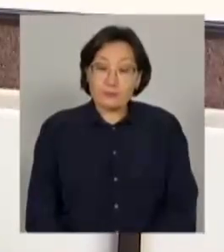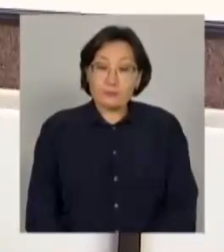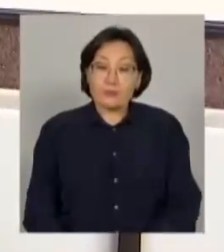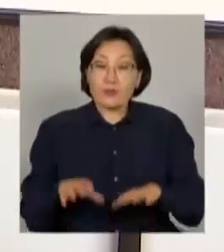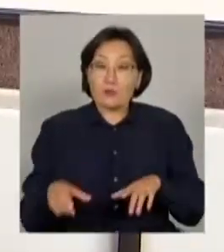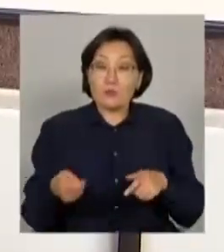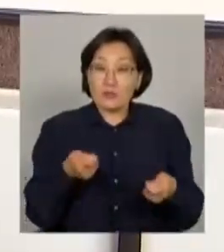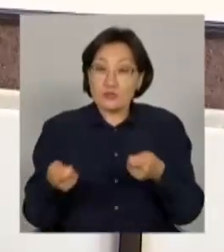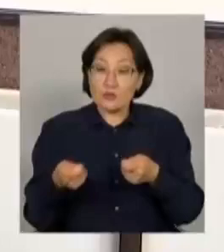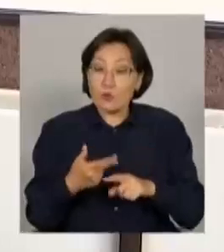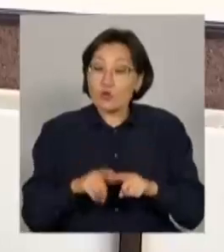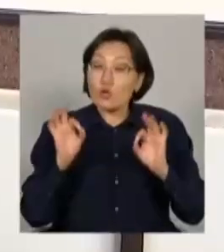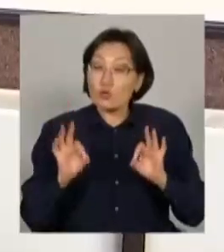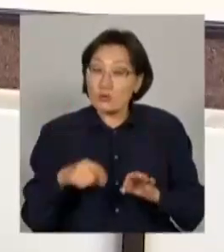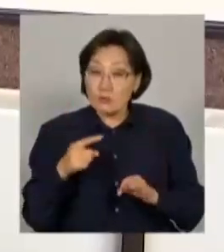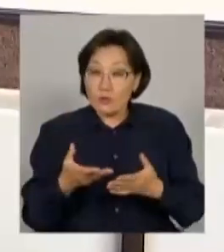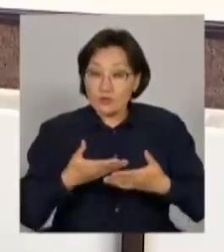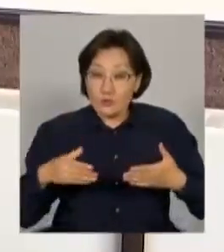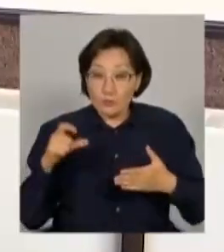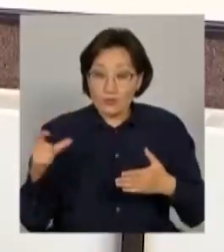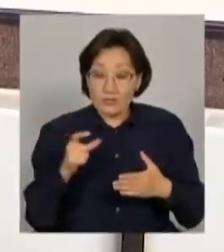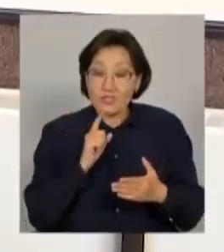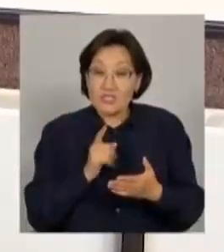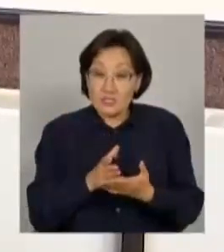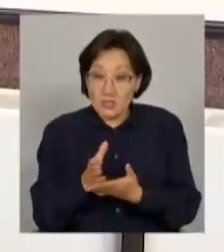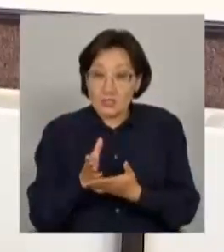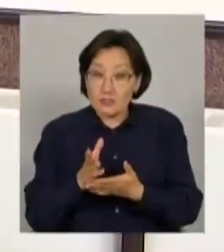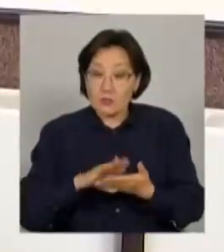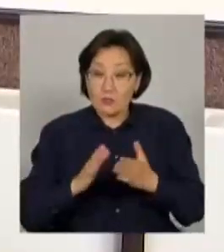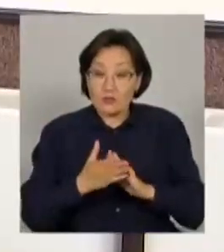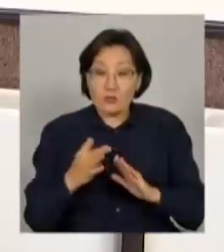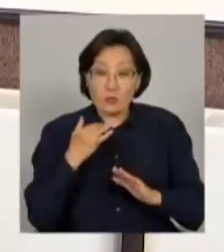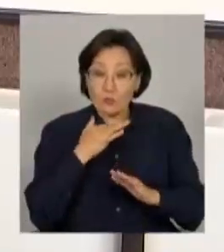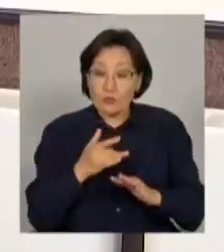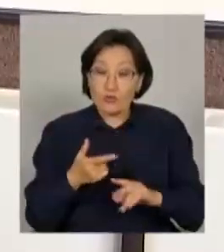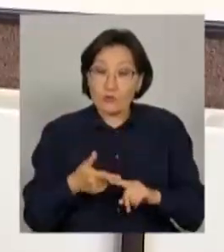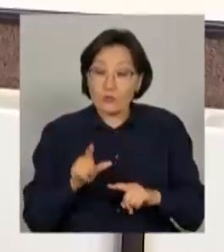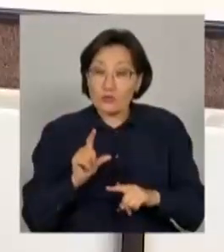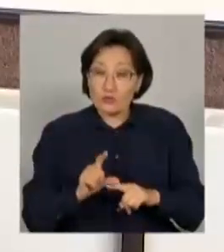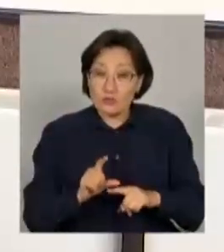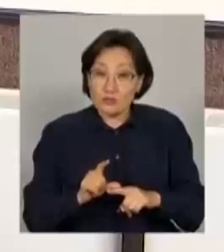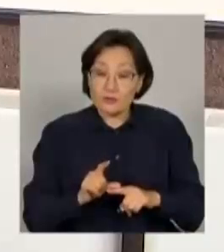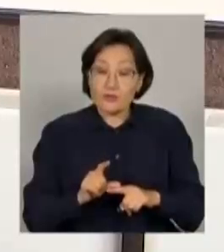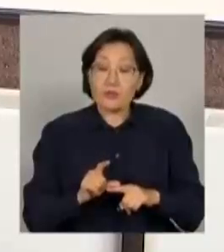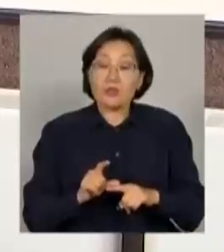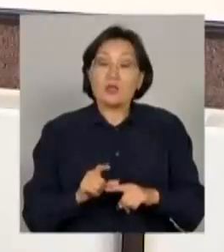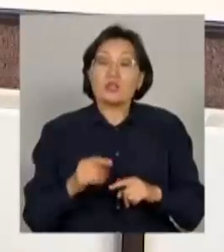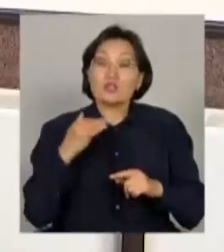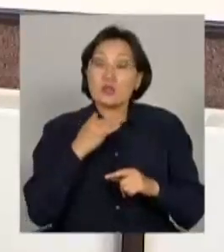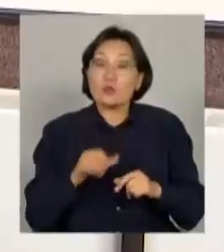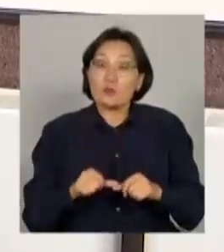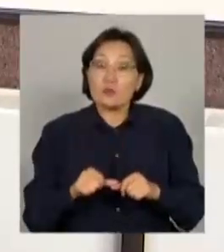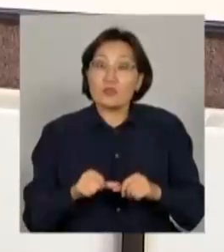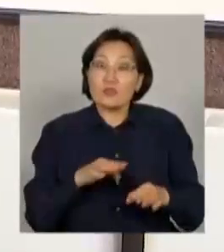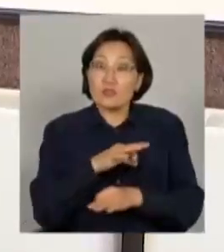Президент Мырза өте дұрыс айтты. Біздің экономикалық саясатымызда ең көп артықшылық бұл шағын бизнеске